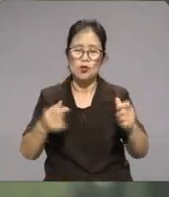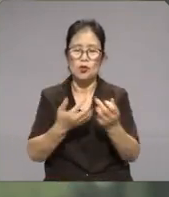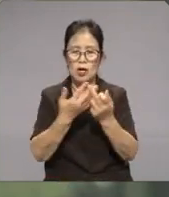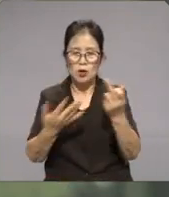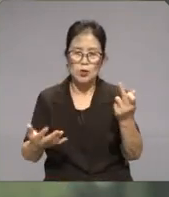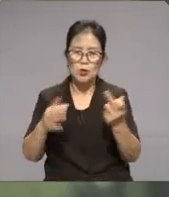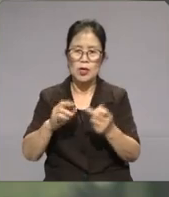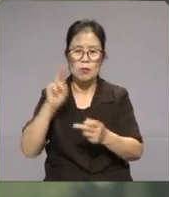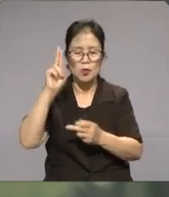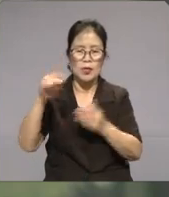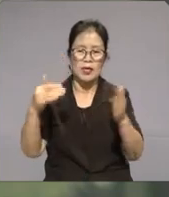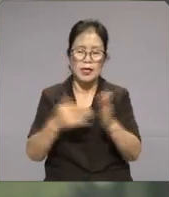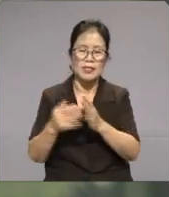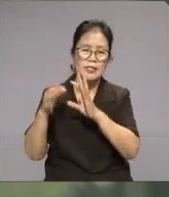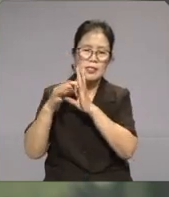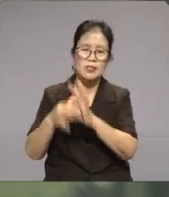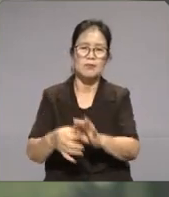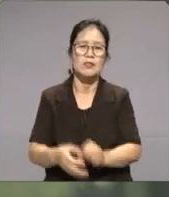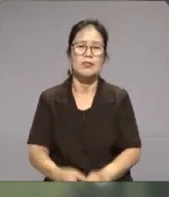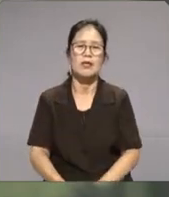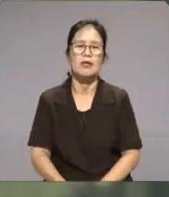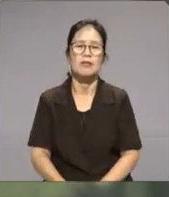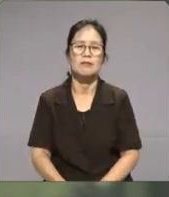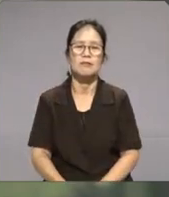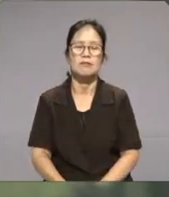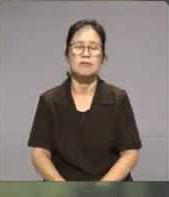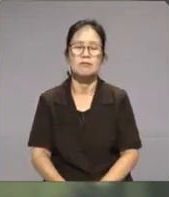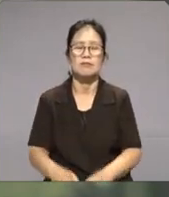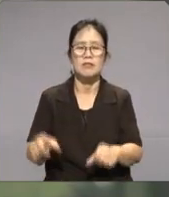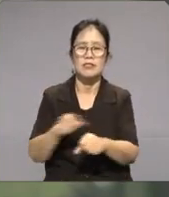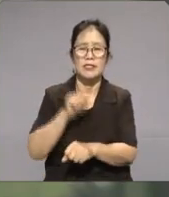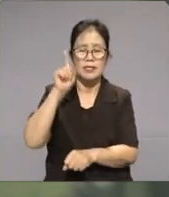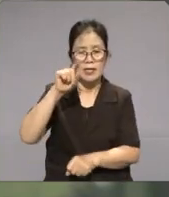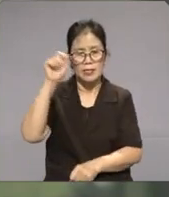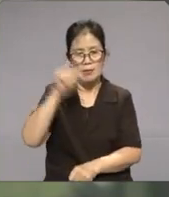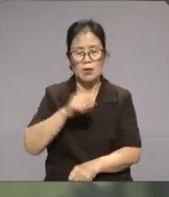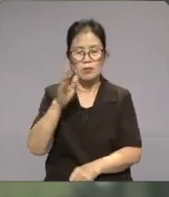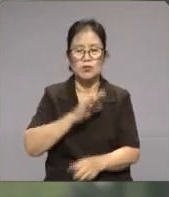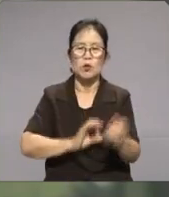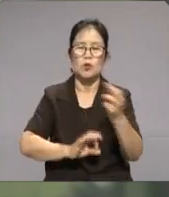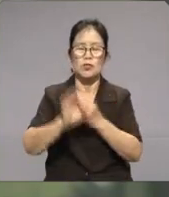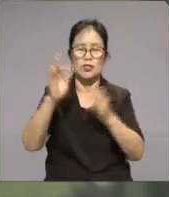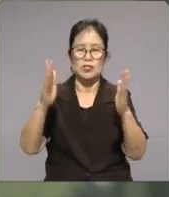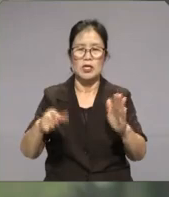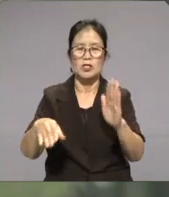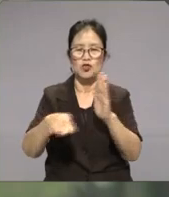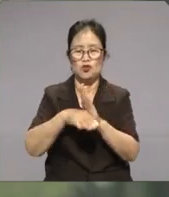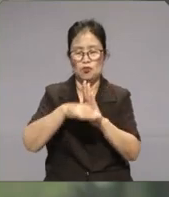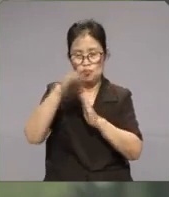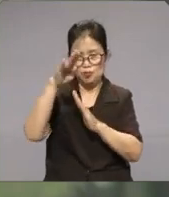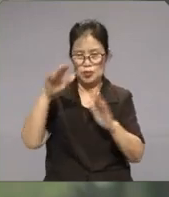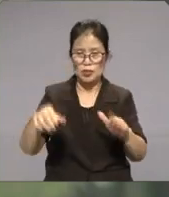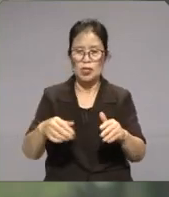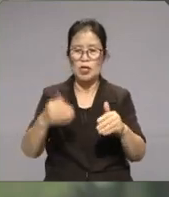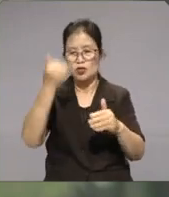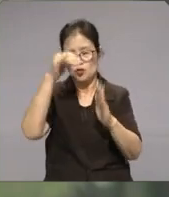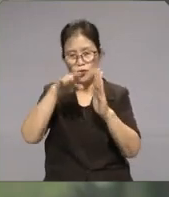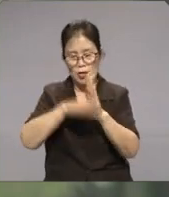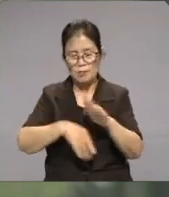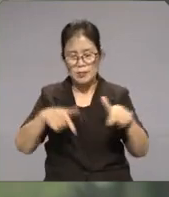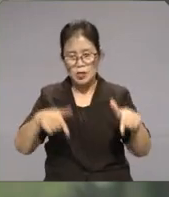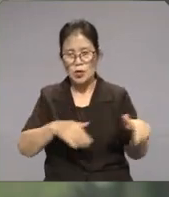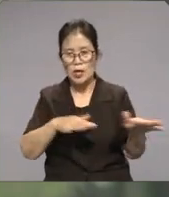도로는 모래까지 이어지는 곳도 있겠습니다 특히 내일 새벽부터 오전 사이에 중북부 지역과 충남 소연을